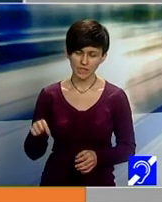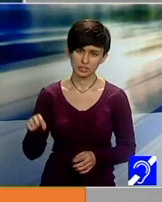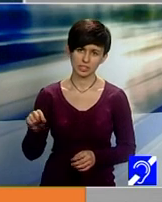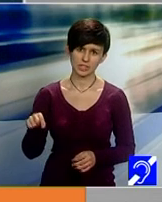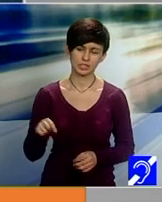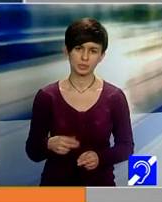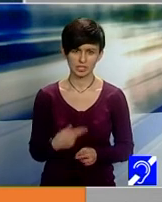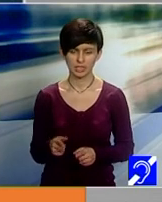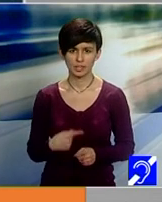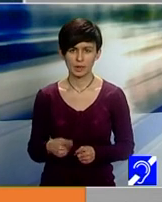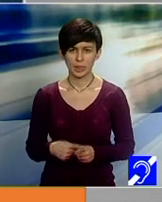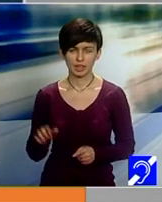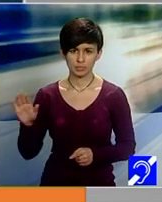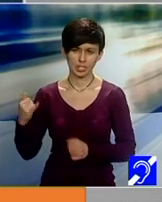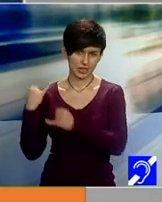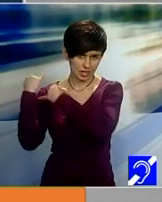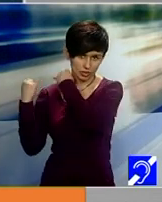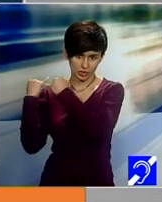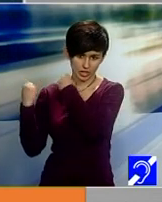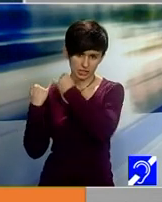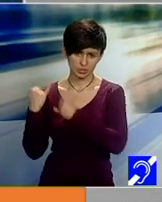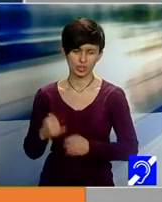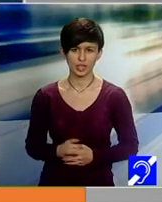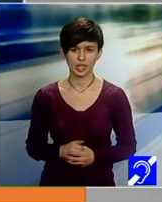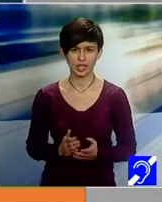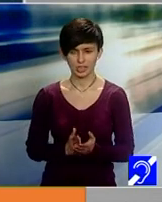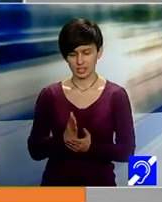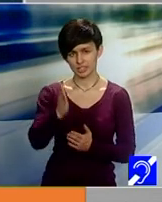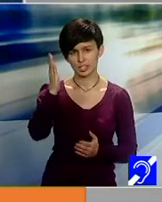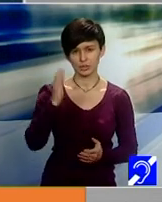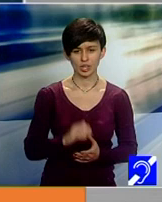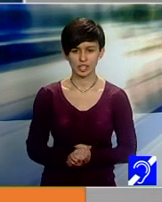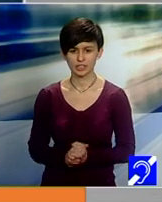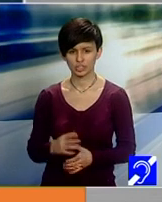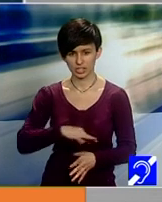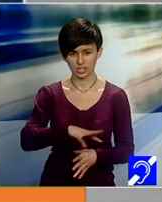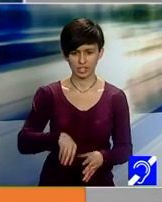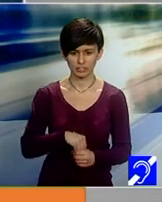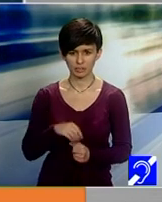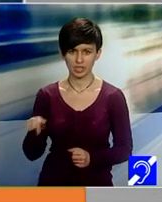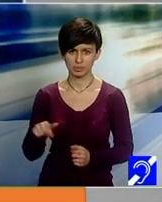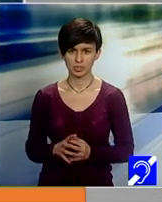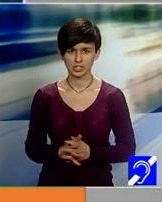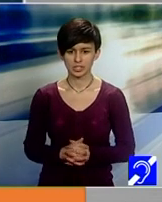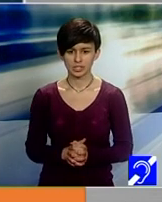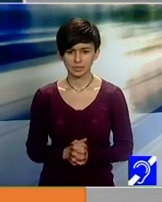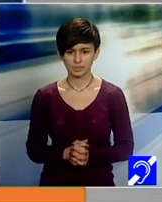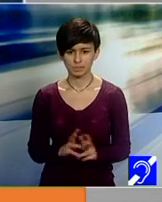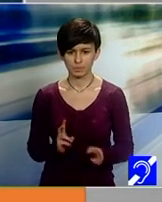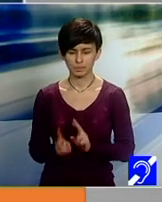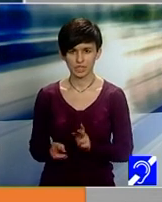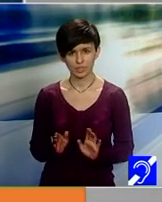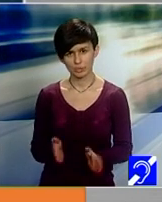o istorie îndelungată în Dâmbroca și în familia dumneavoastră. Cum a început totul?